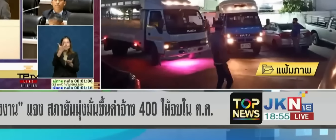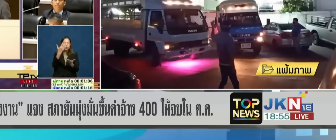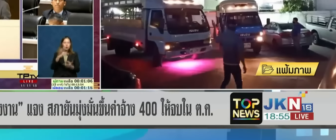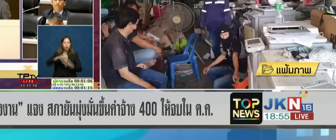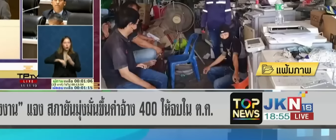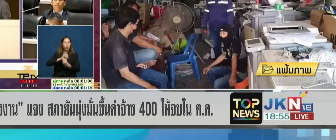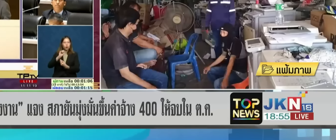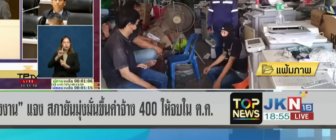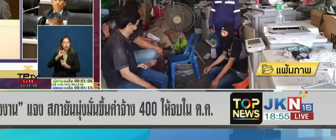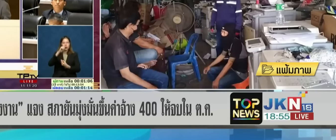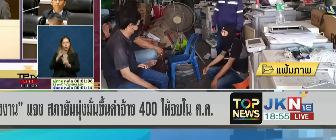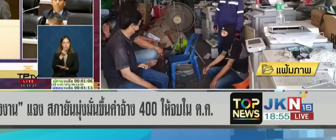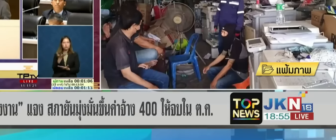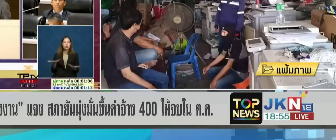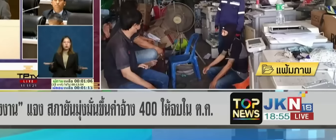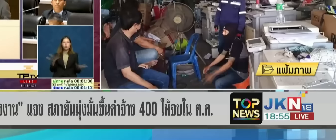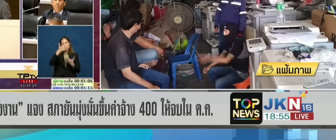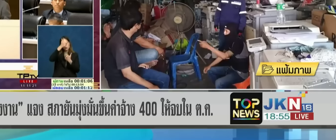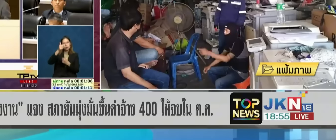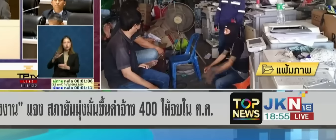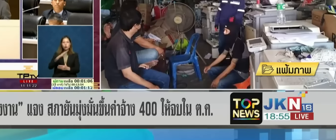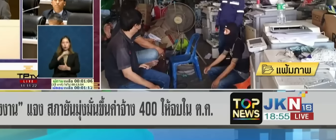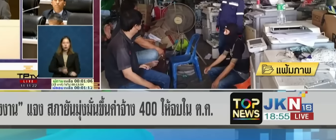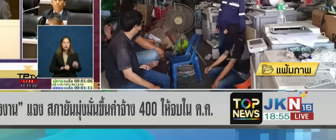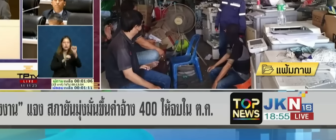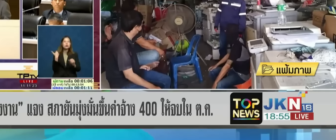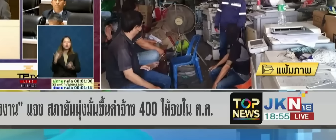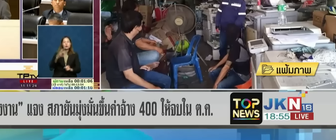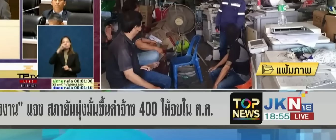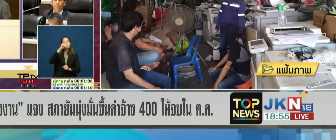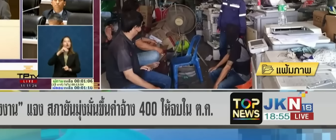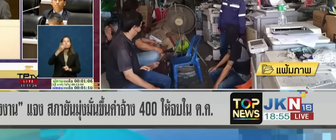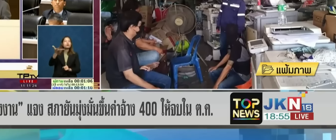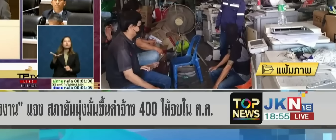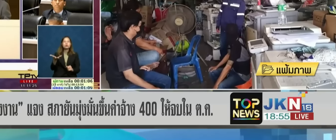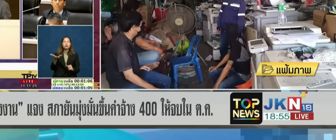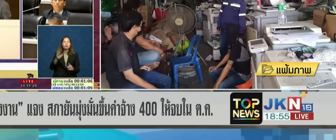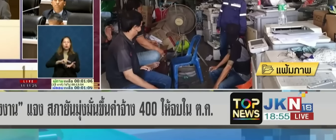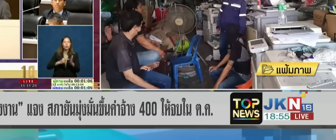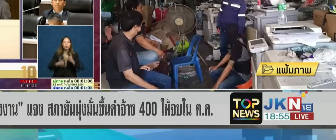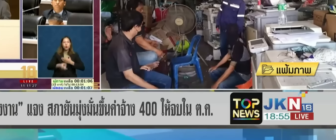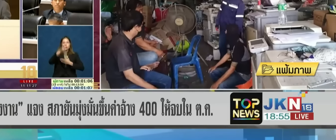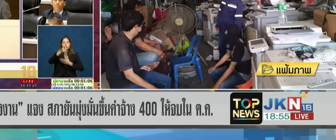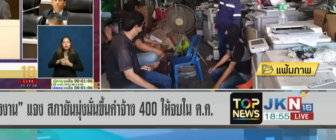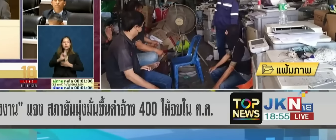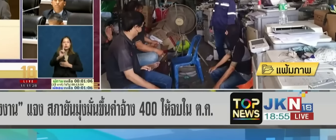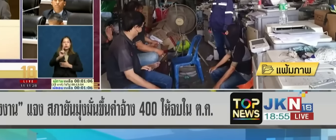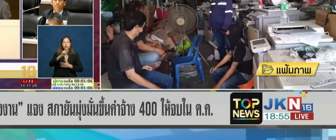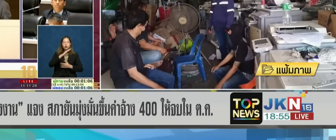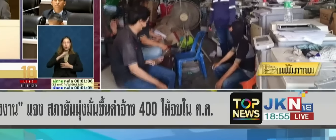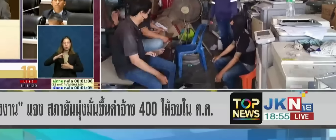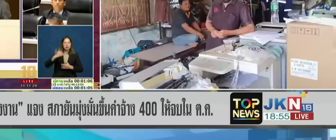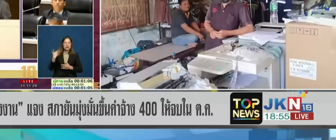กิจของประเทศไทยเราประกาศไปก็เป็นเพียงลมปากแต่ถ้าจะทำให้สำเร็จจริงก็อาจจะไม่ถึง